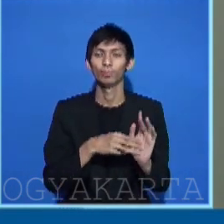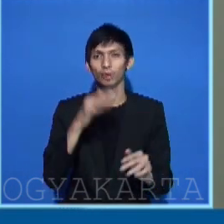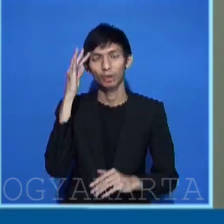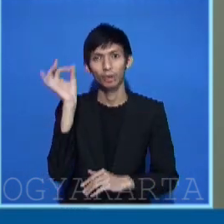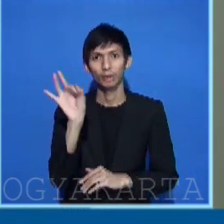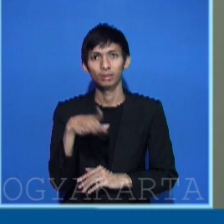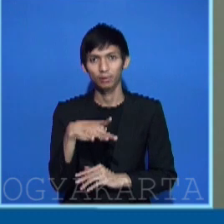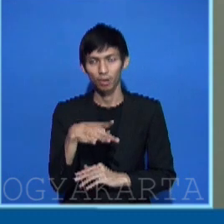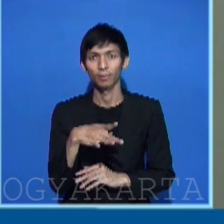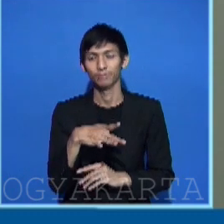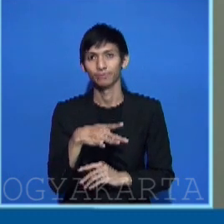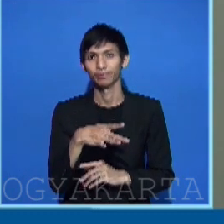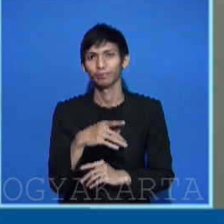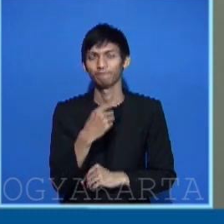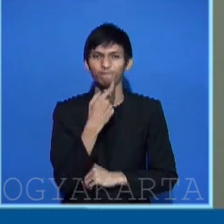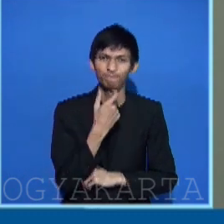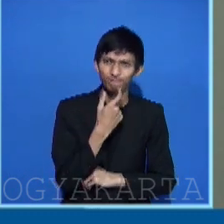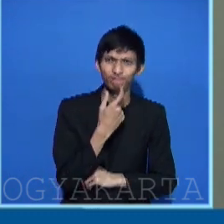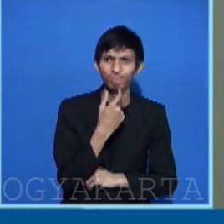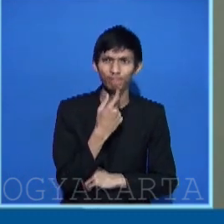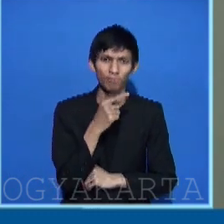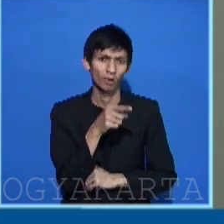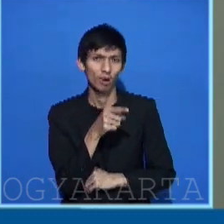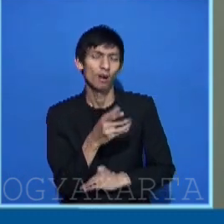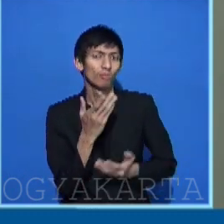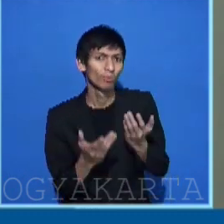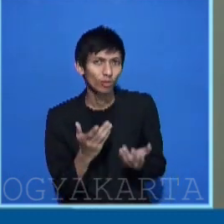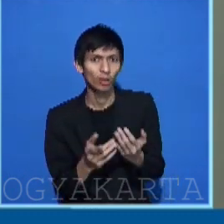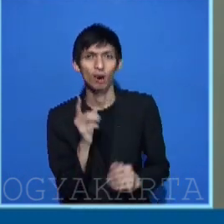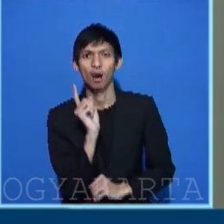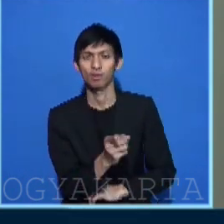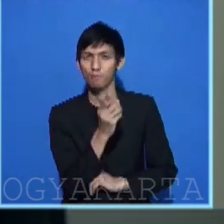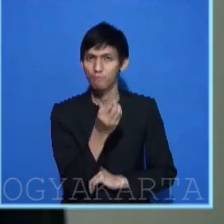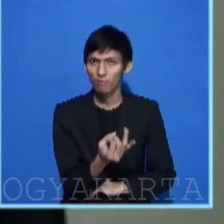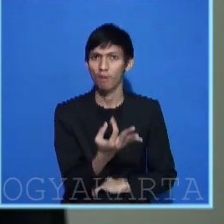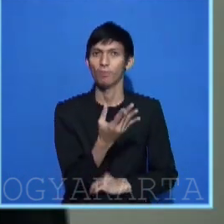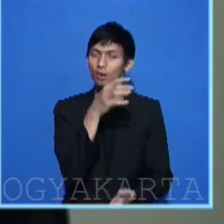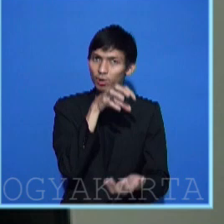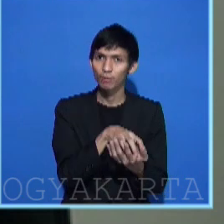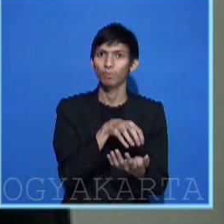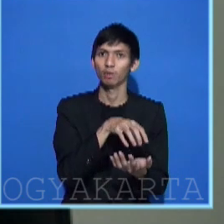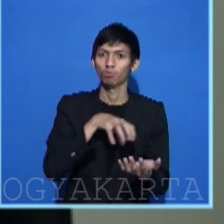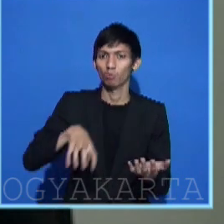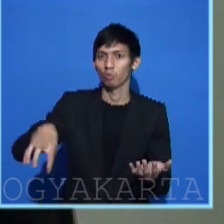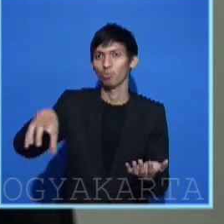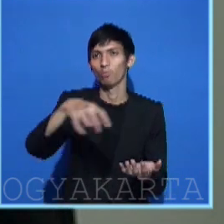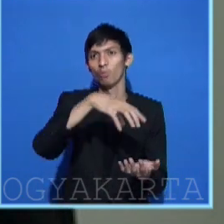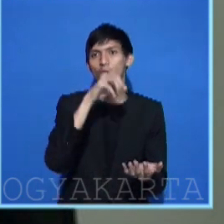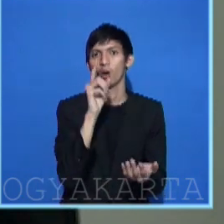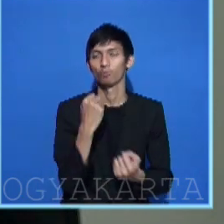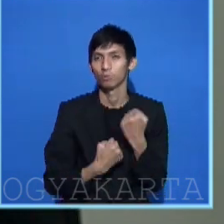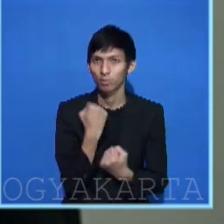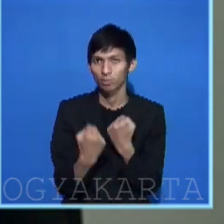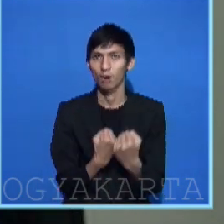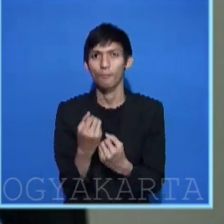menika keranten bumkal menika nggadahi beberapa unit ya, anggapisipun unit usaha pasar